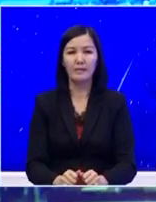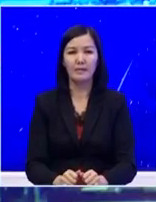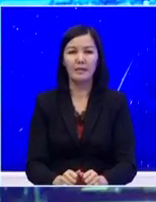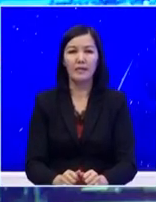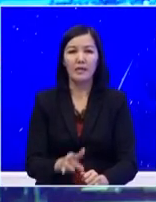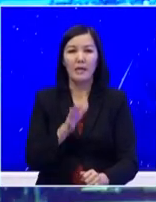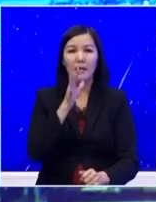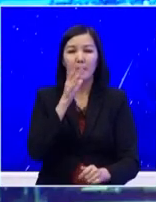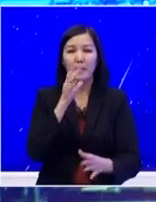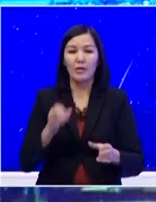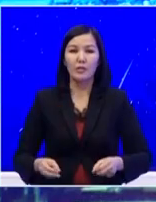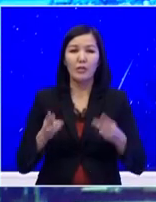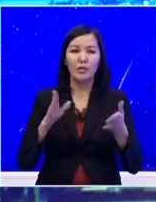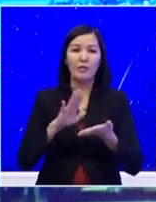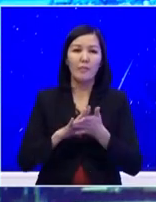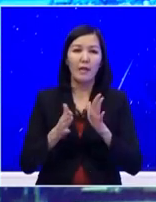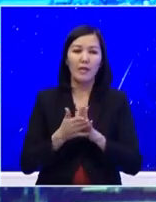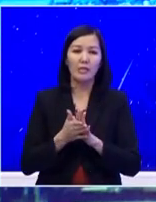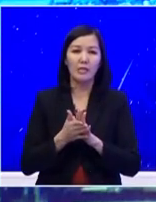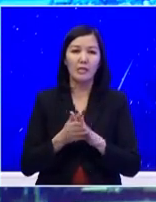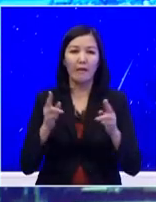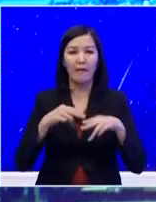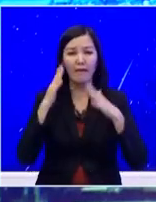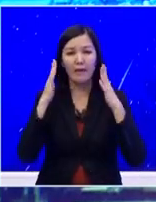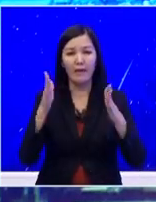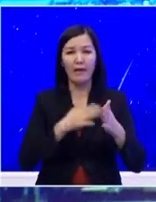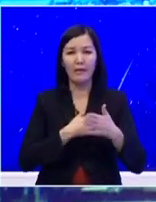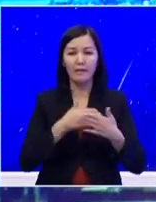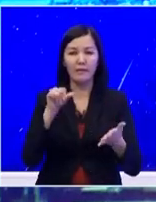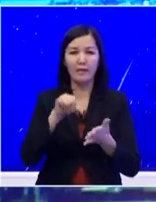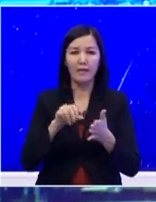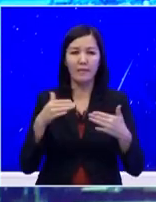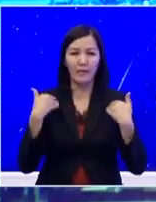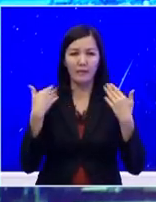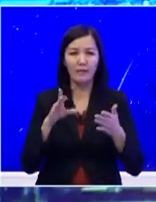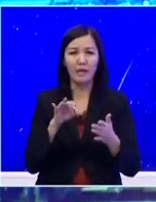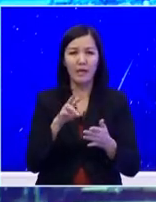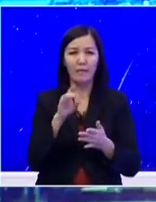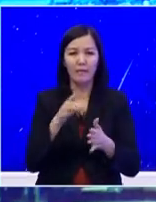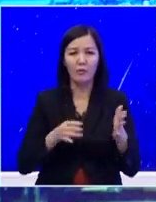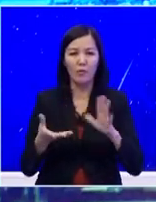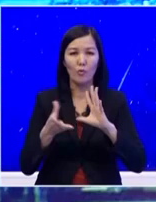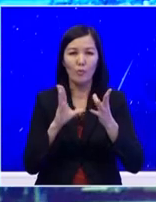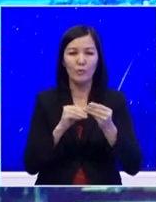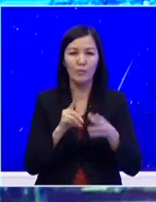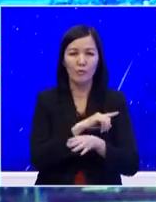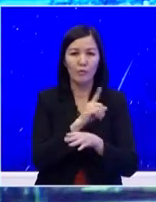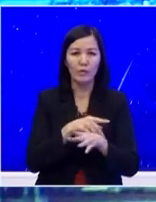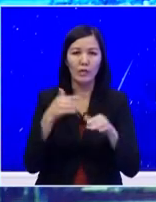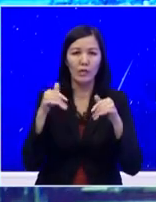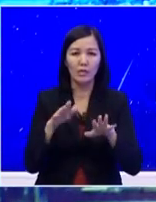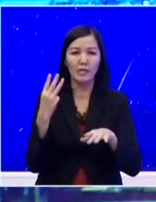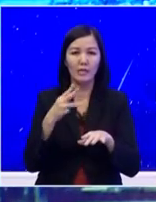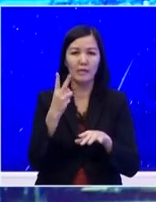В период чрезвычайного положения не остались в стороне и активные представители Райымбекского района. Общими усилиями они сшили